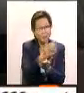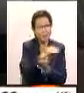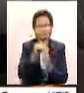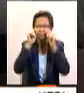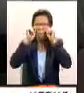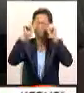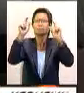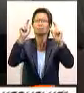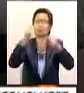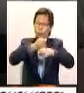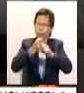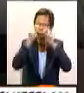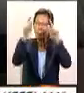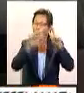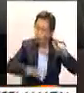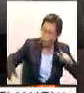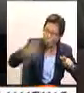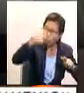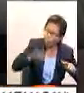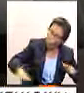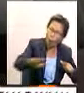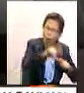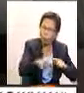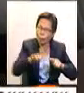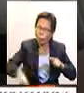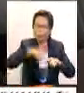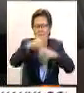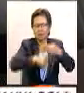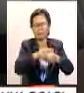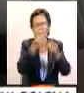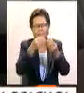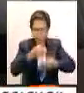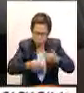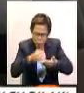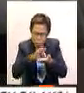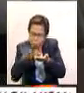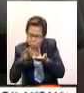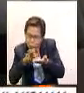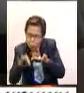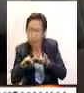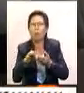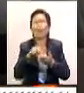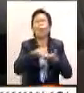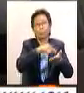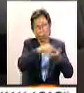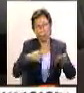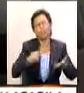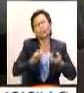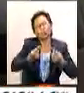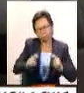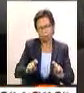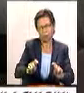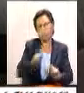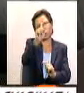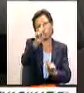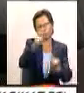awareness dari pihak umum tentang proses pengiraan undi. Kita cuma membuat percubaan hanya